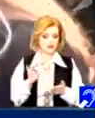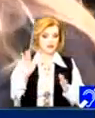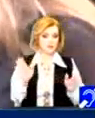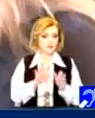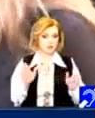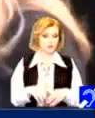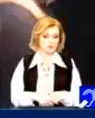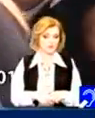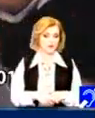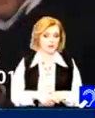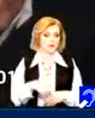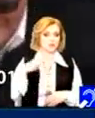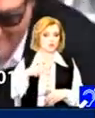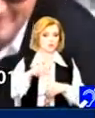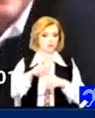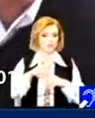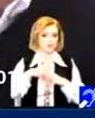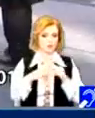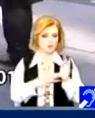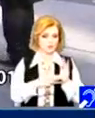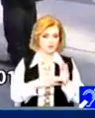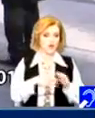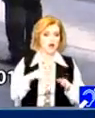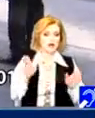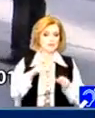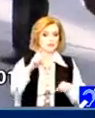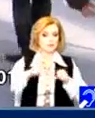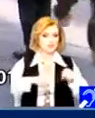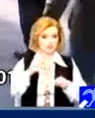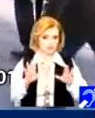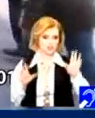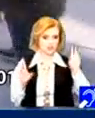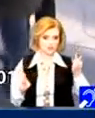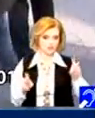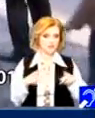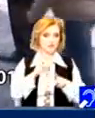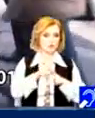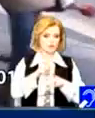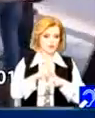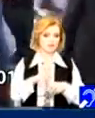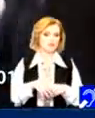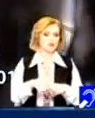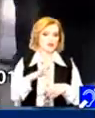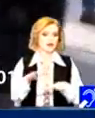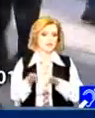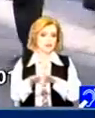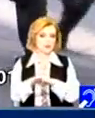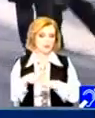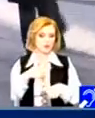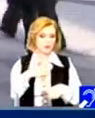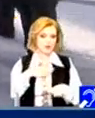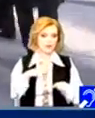anului 2016. La canción La Bicicleta hay una frase que hace referencia a uno de mis títulos que firmamos con Sony en el año